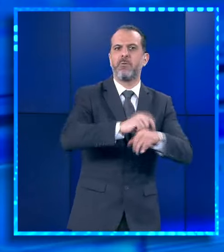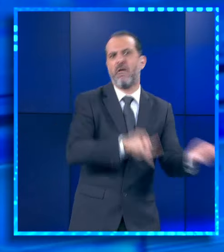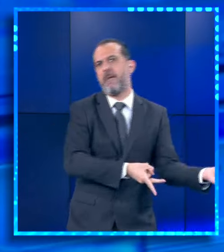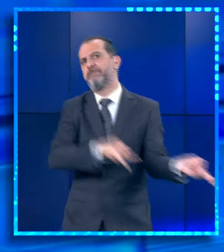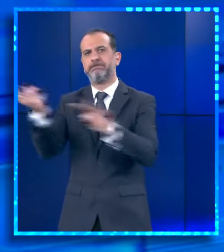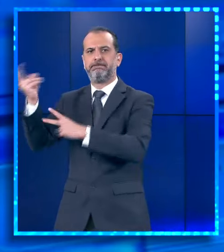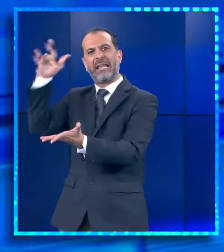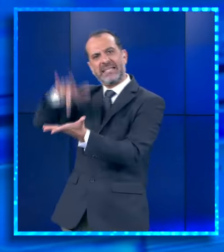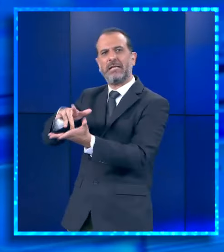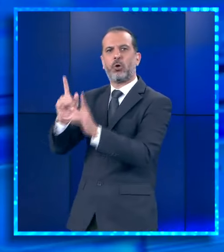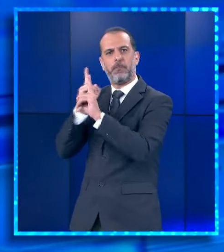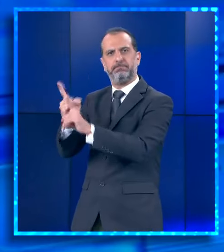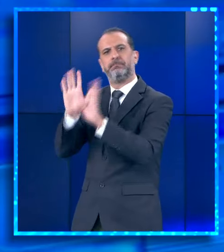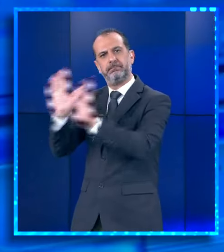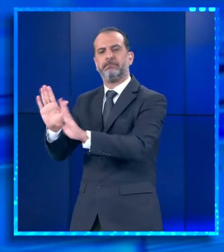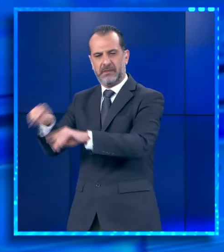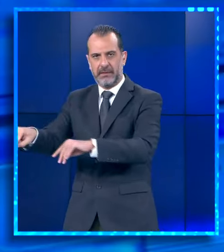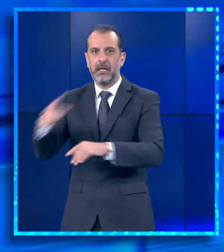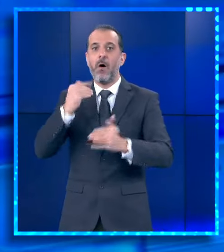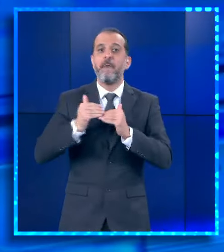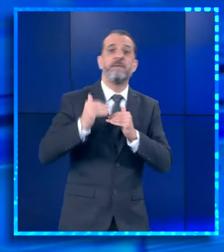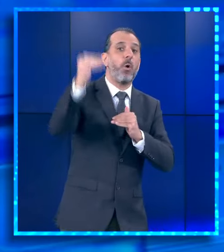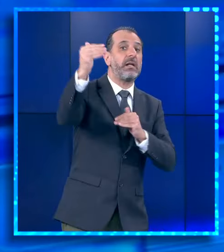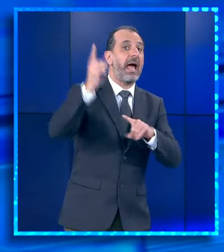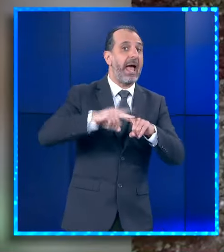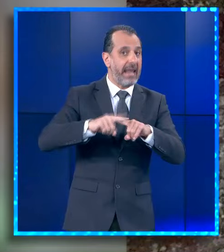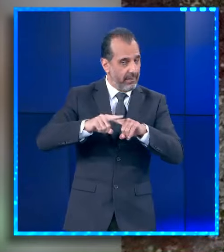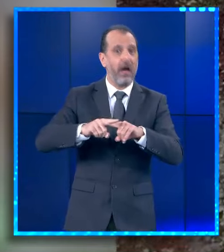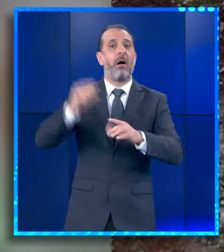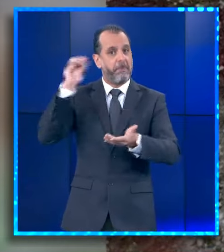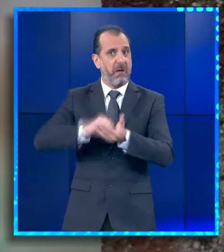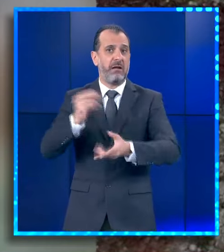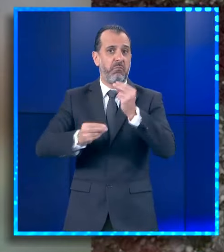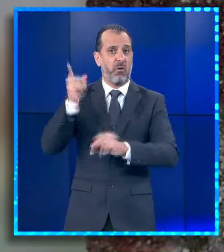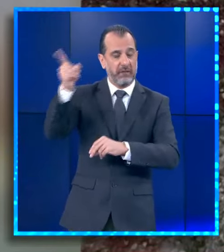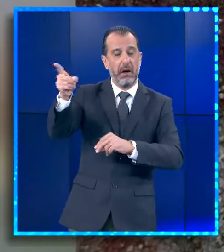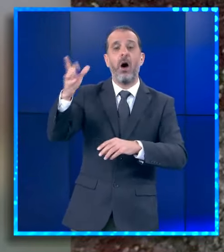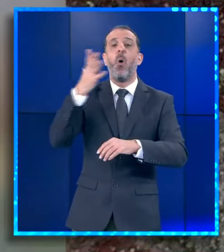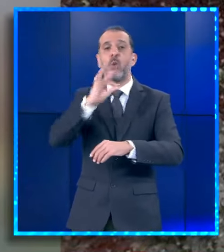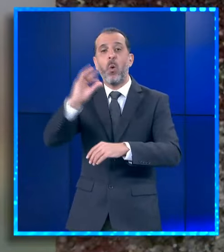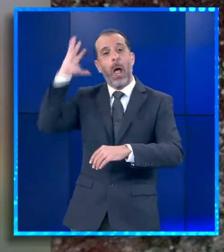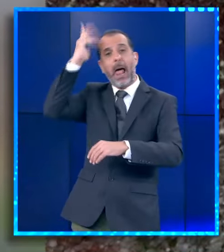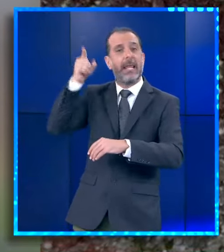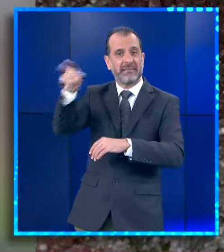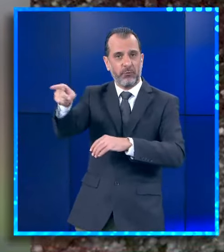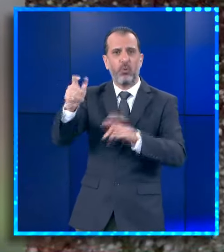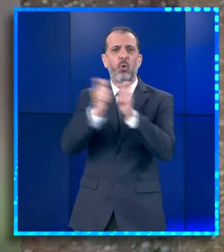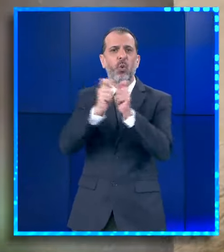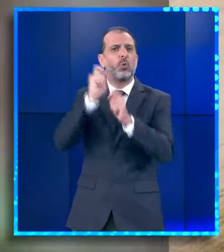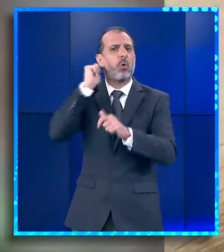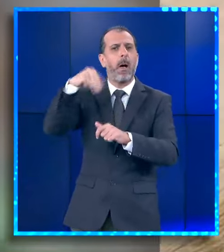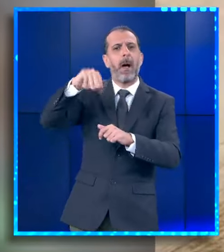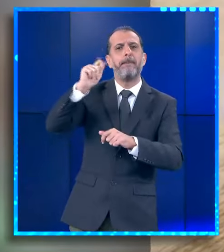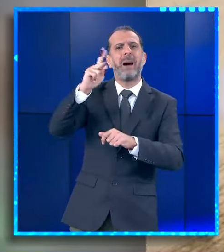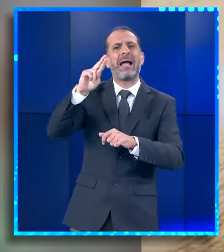ακραία καιρικά φαινόμενα χτύπησαν με μανία και τη Βόρεια Ελλάδα. Στη μάκρη της Αλεξανδρούπολης, στο Χαλάζι, ρήμαξε τον παραδοσιακό ελαιόνα